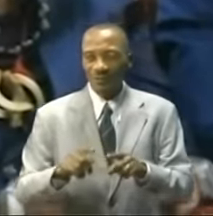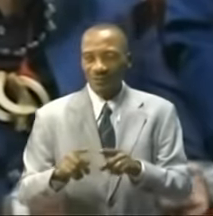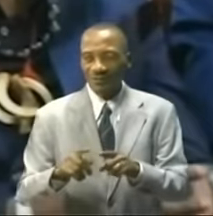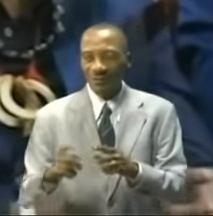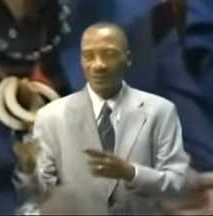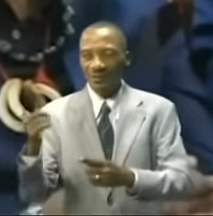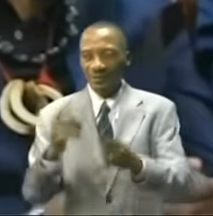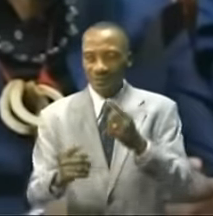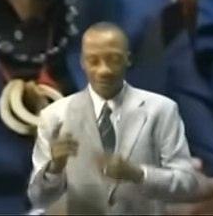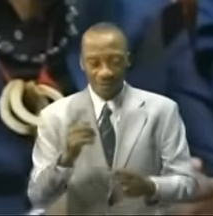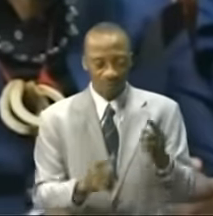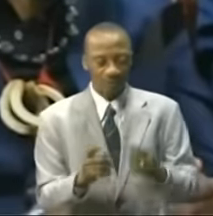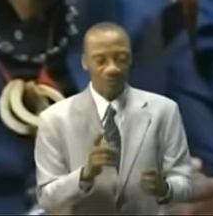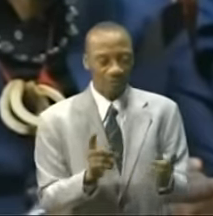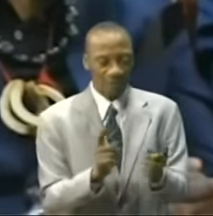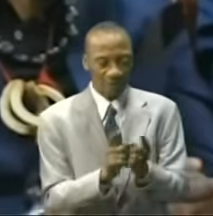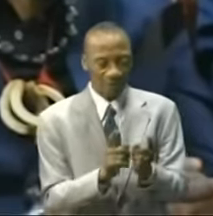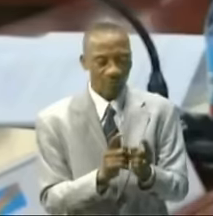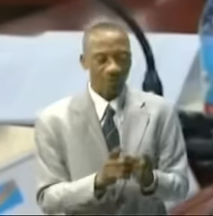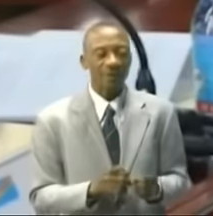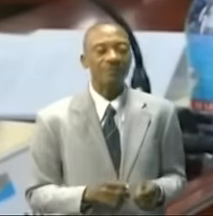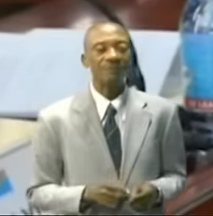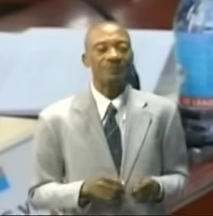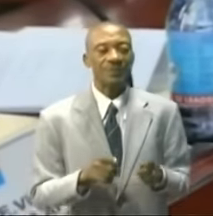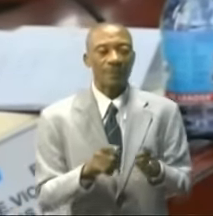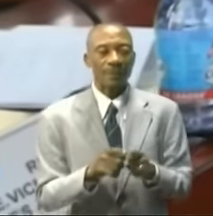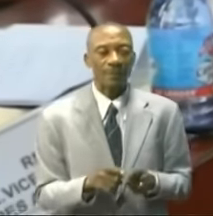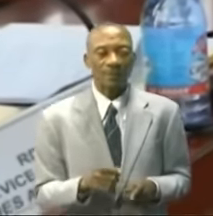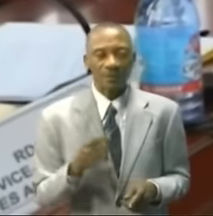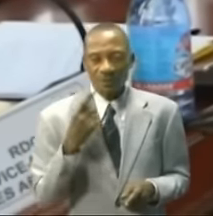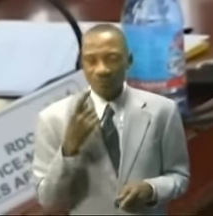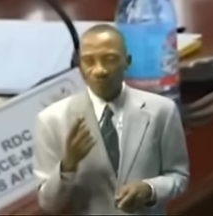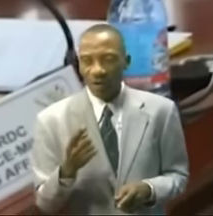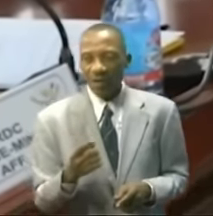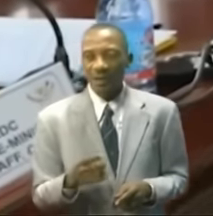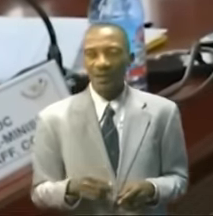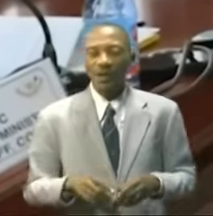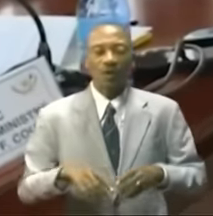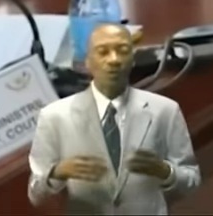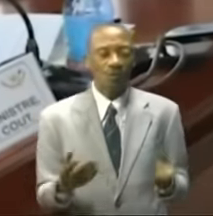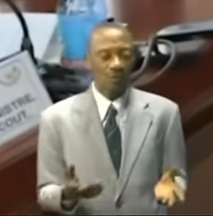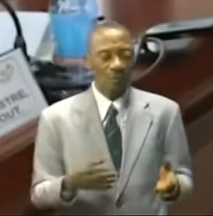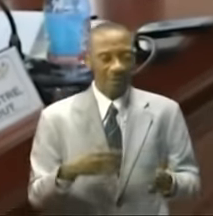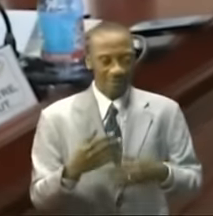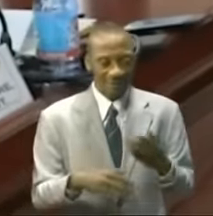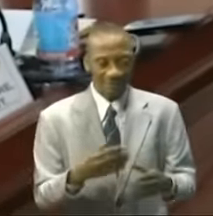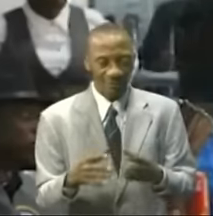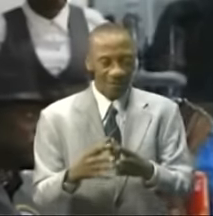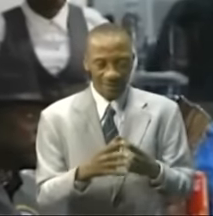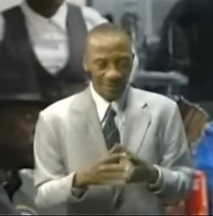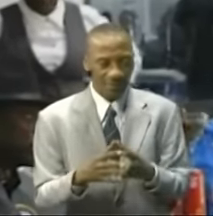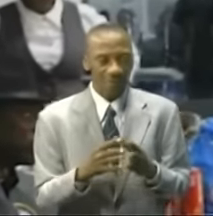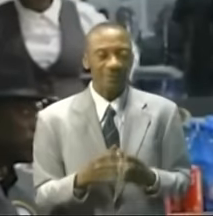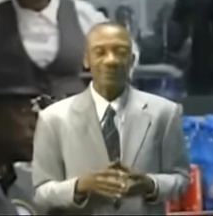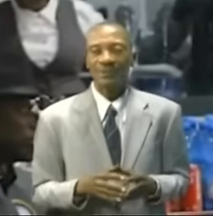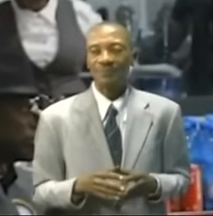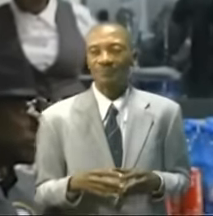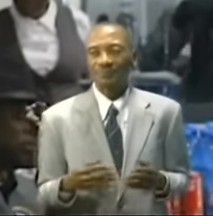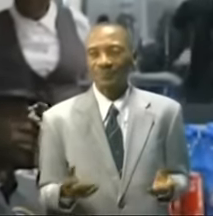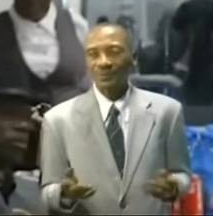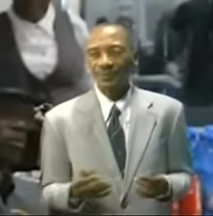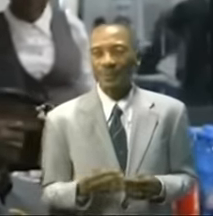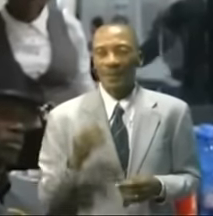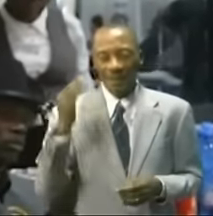signes inquiétants à la base de la crise des valeurs traditionnelles, à l'origine des principaux maux qui fragilisent l'unité et